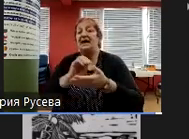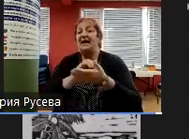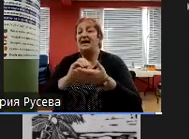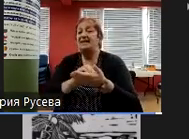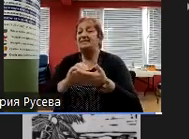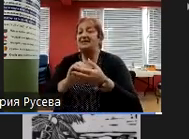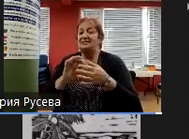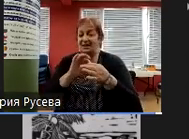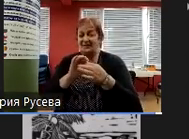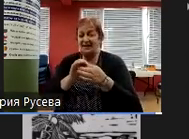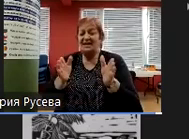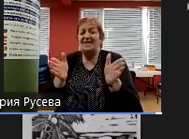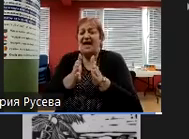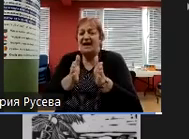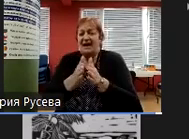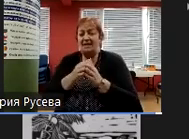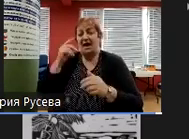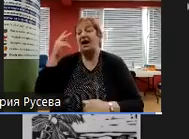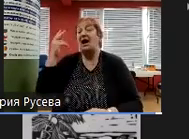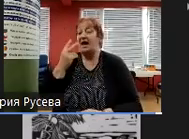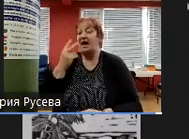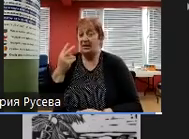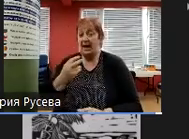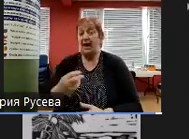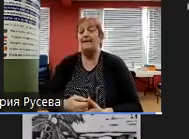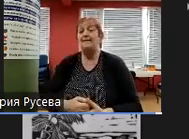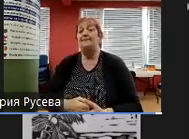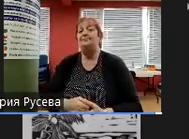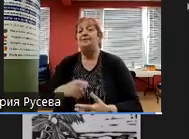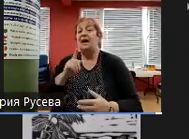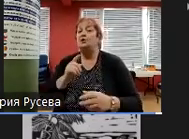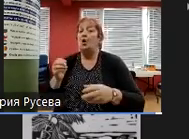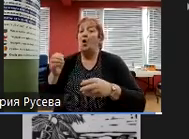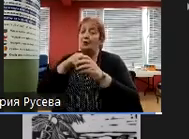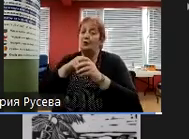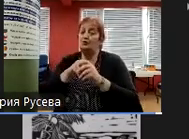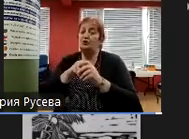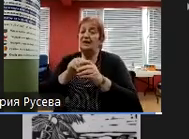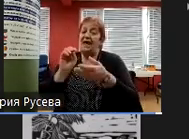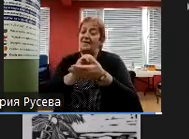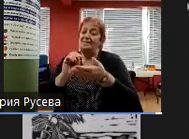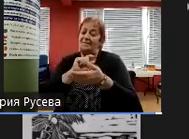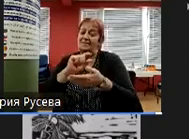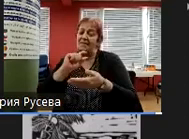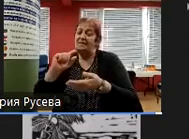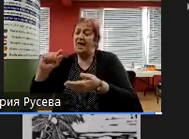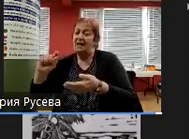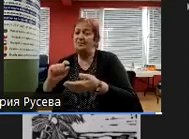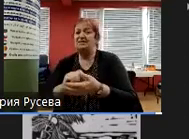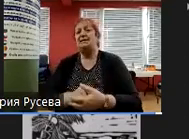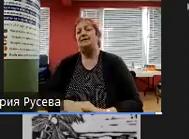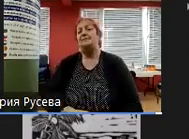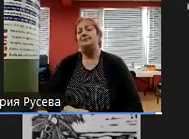да е кратък и разбираем, като да включите и надписи в субтитри в